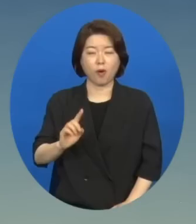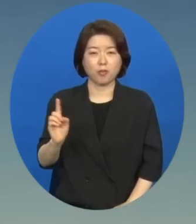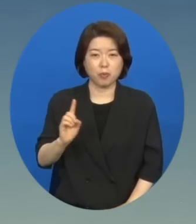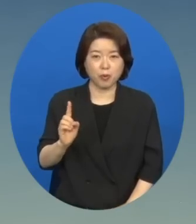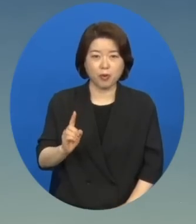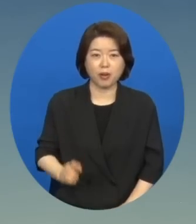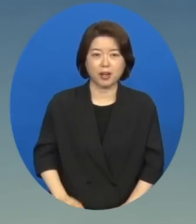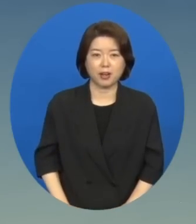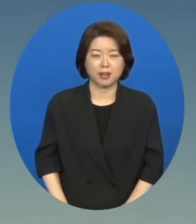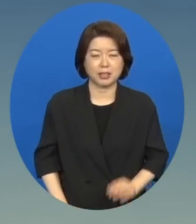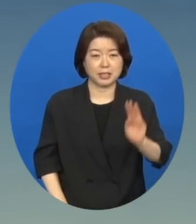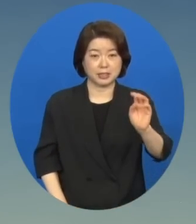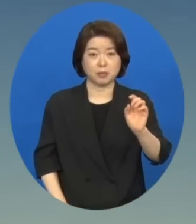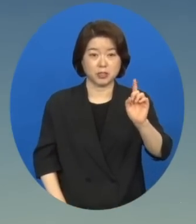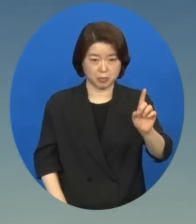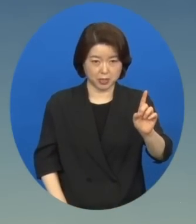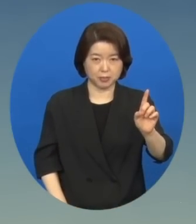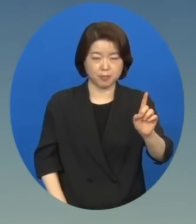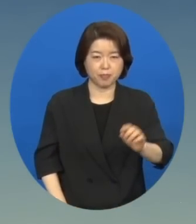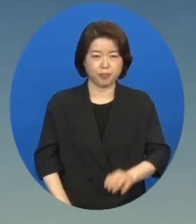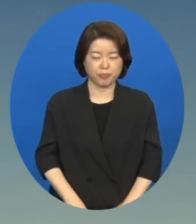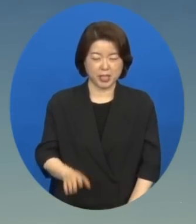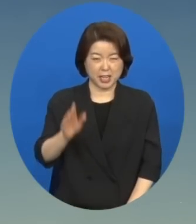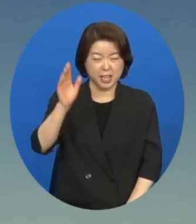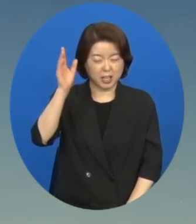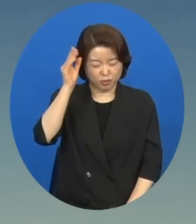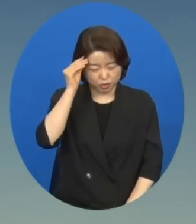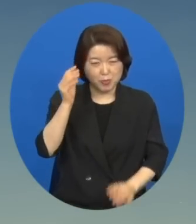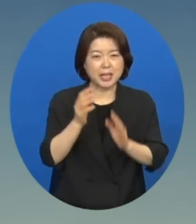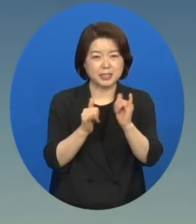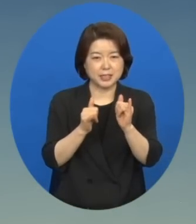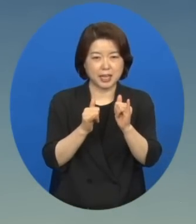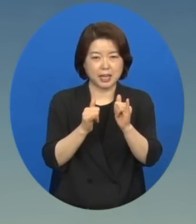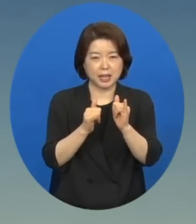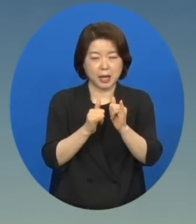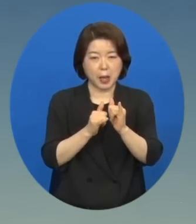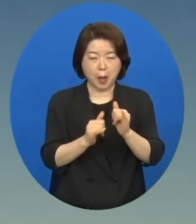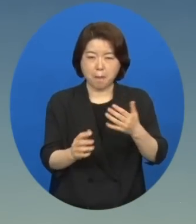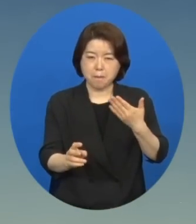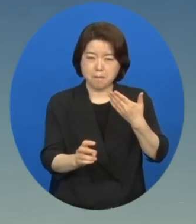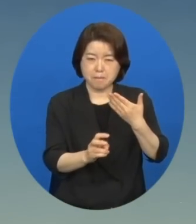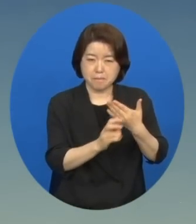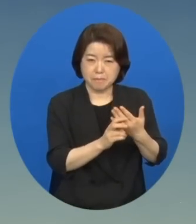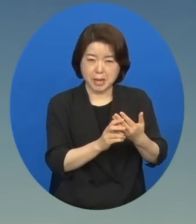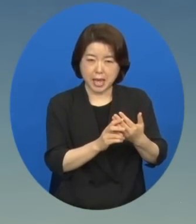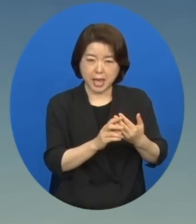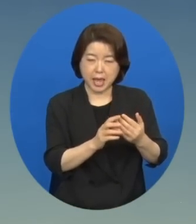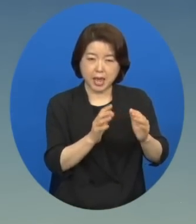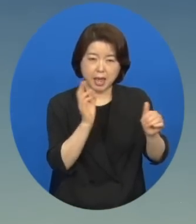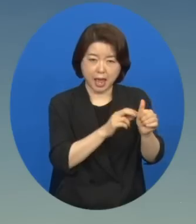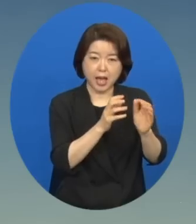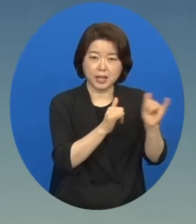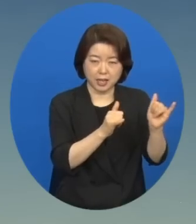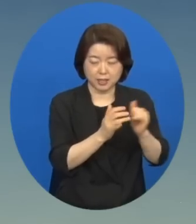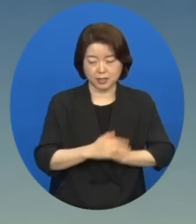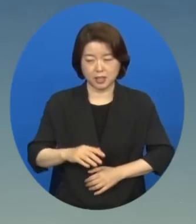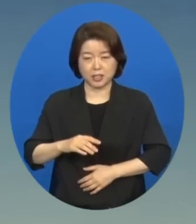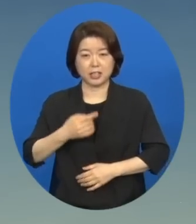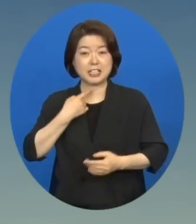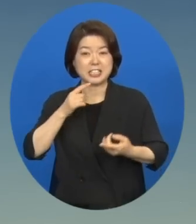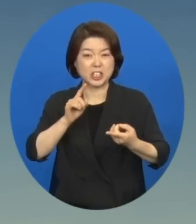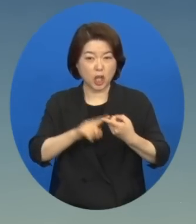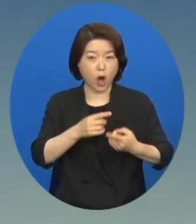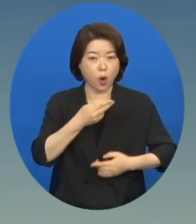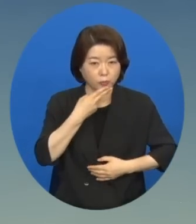무엇이냐, 31절에 우매한 자요, 배약하는 자요, 무정한 자요, 무자비한